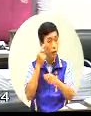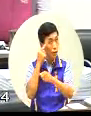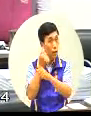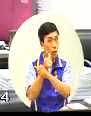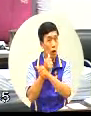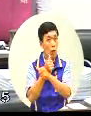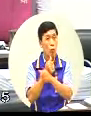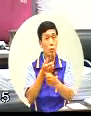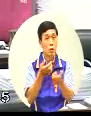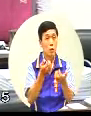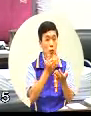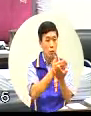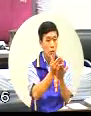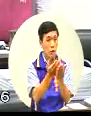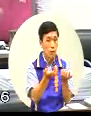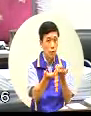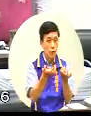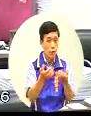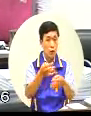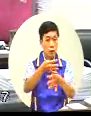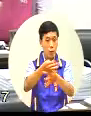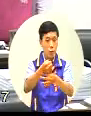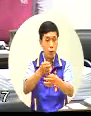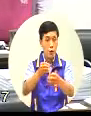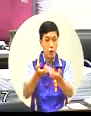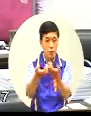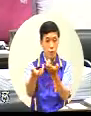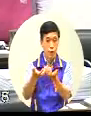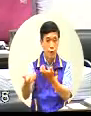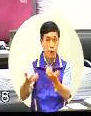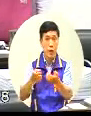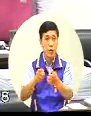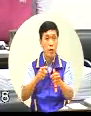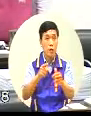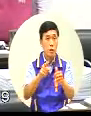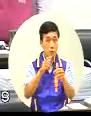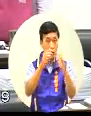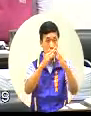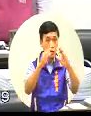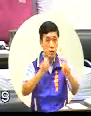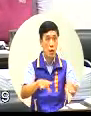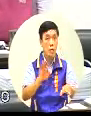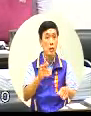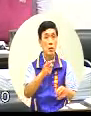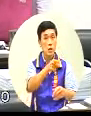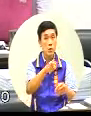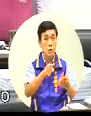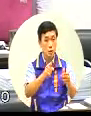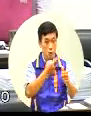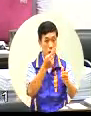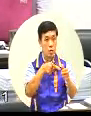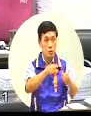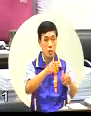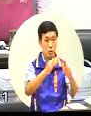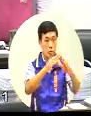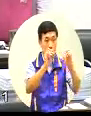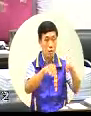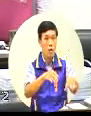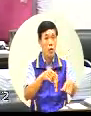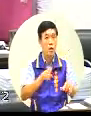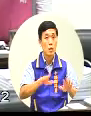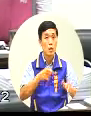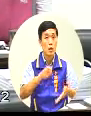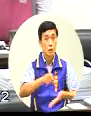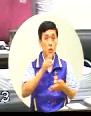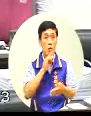让它分类分期再来拆的，可是你们就把它当作优先第一个顺位在做了啊。所以我们今天要讲的是这个，我们